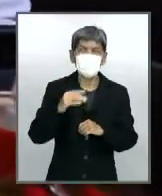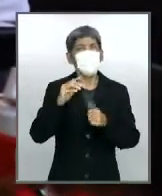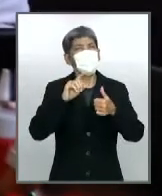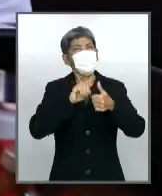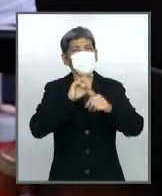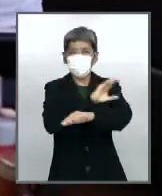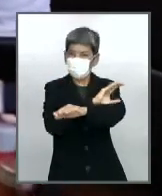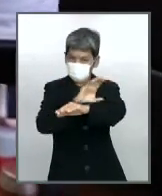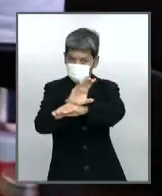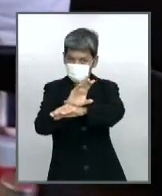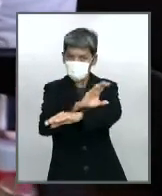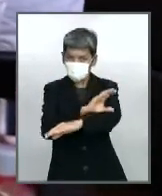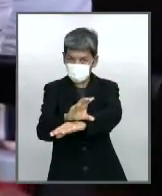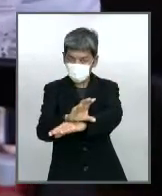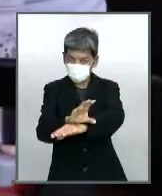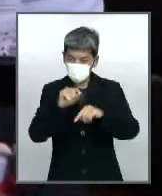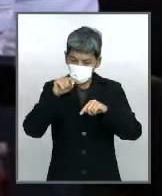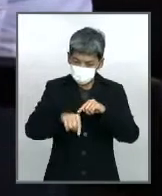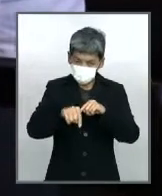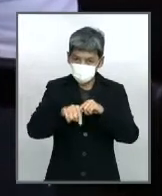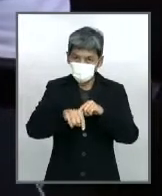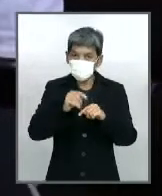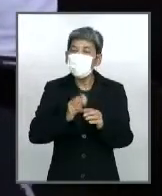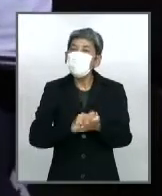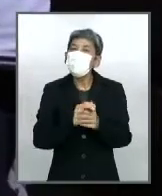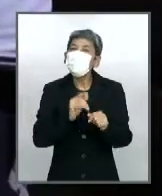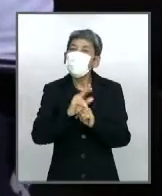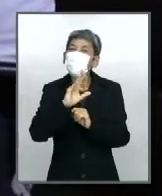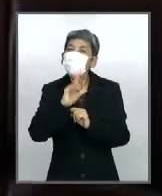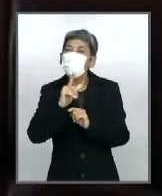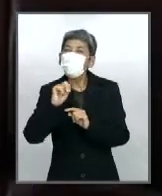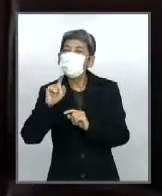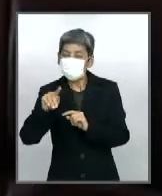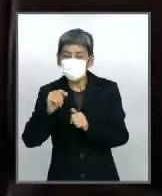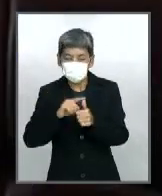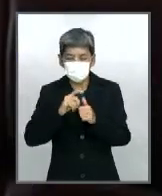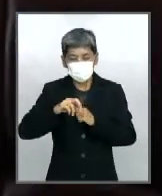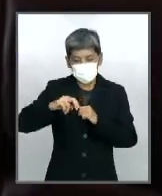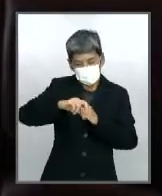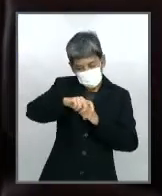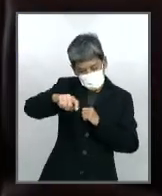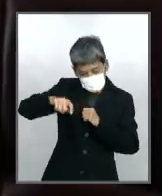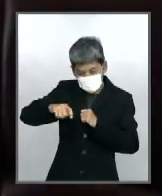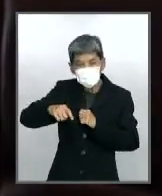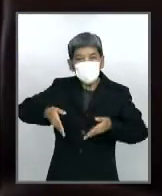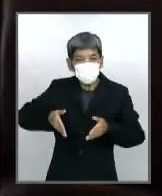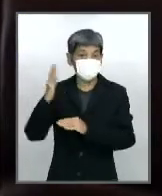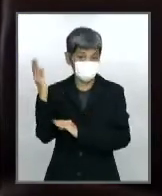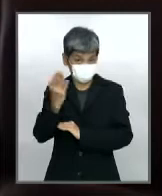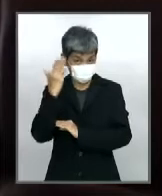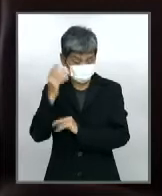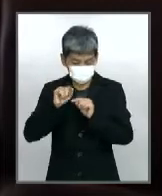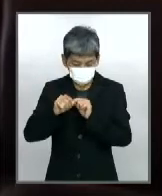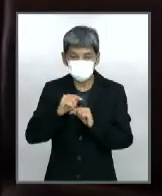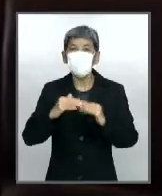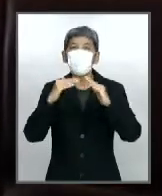ก็นั่งรถไฟฟ้าเนาะลงสถานีช่องนนทรี ช่องนนทรีนะคะ ใช่แล้วก็เดินย้อนมาทางถนนสีลม